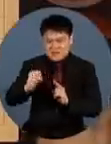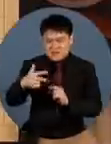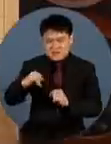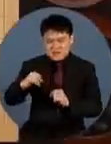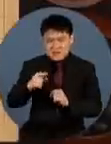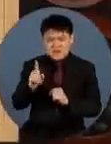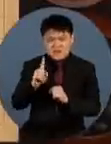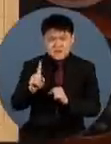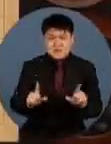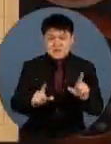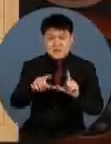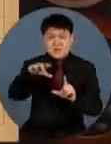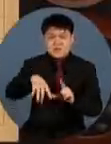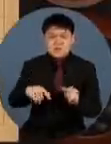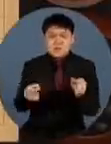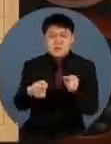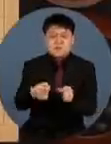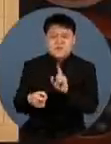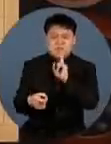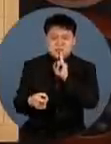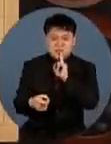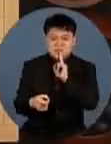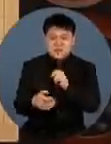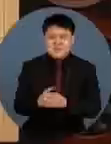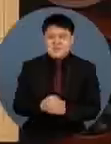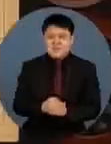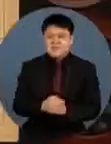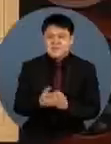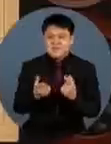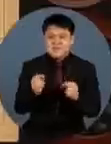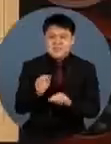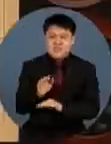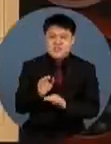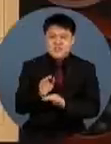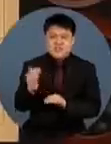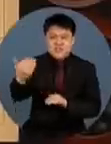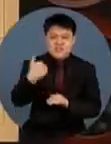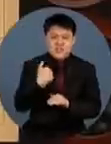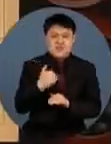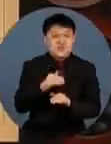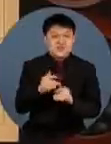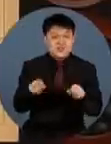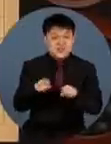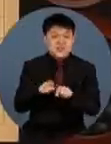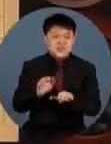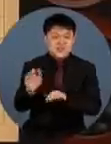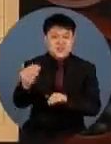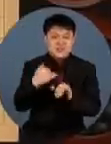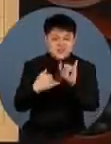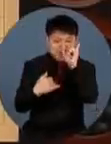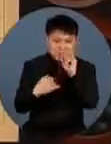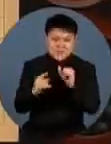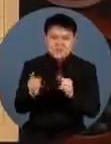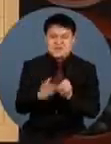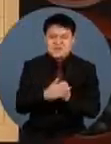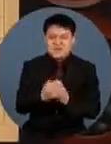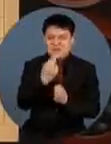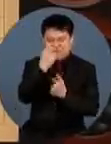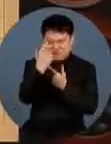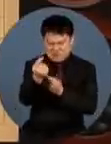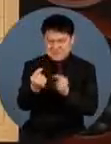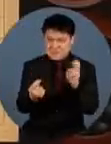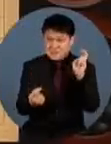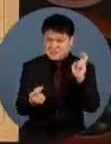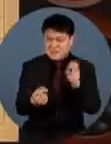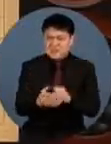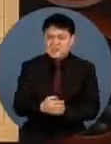선수는 사는 동네가 비슷해요. 네. 두 기사 모두 같은 차를 타고 올 때가 많은데 그래서 그런지 호흡이 더 잘 맞는 것